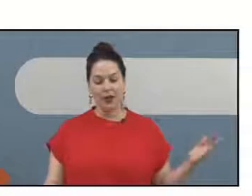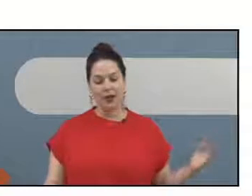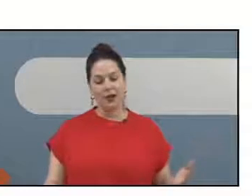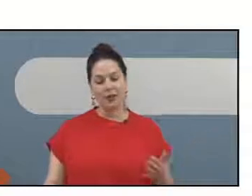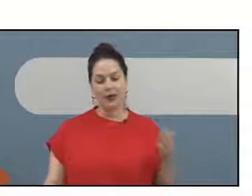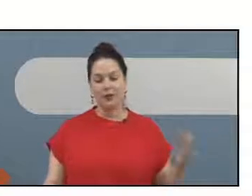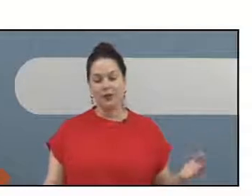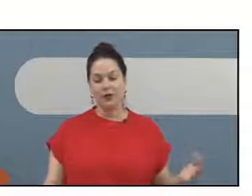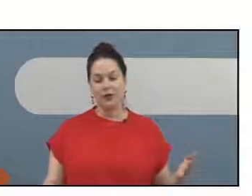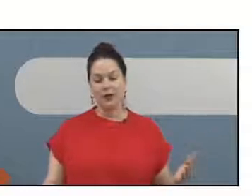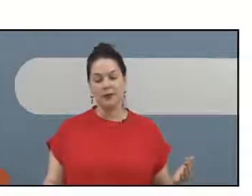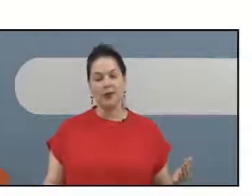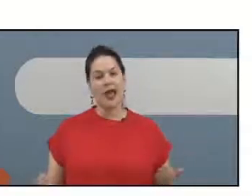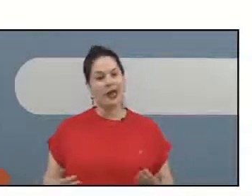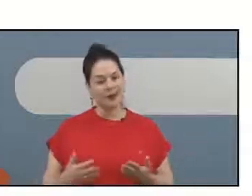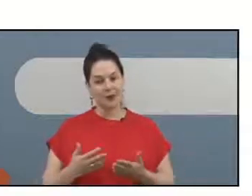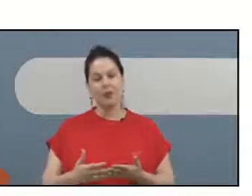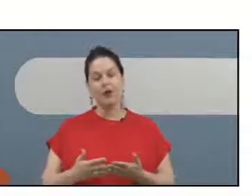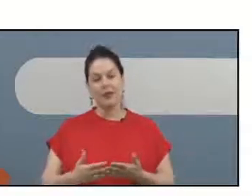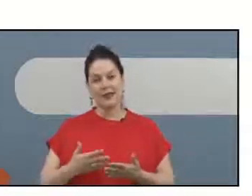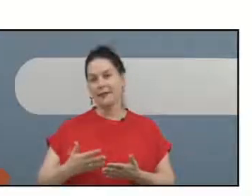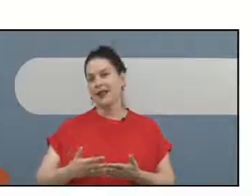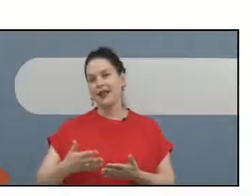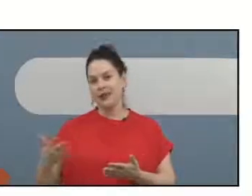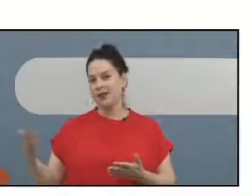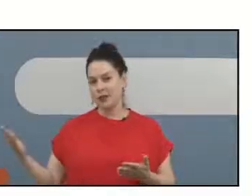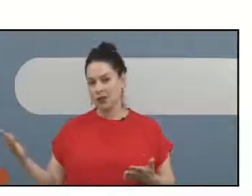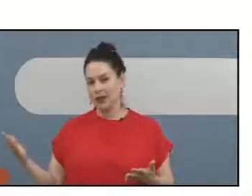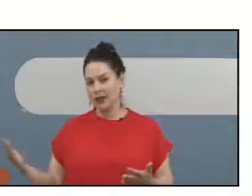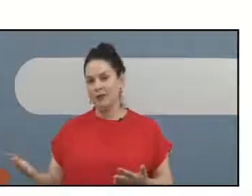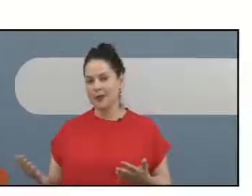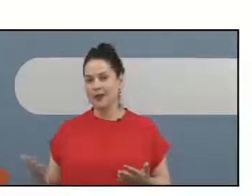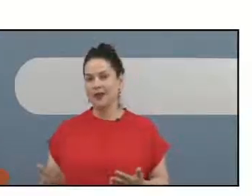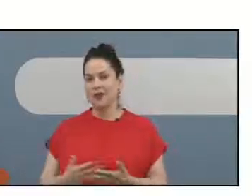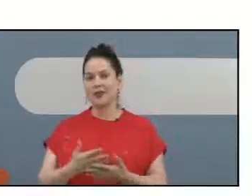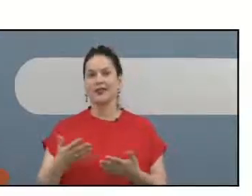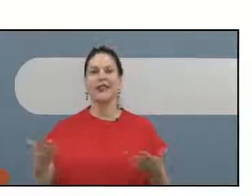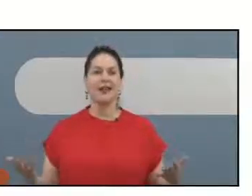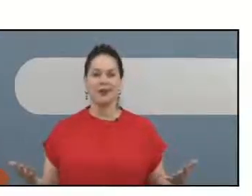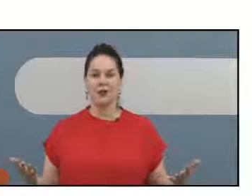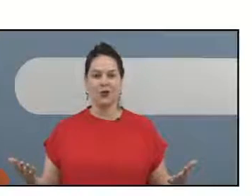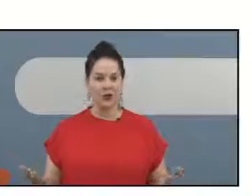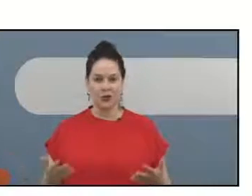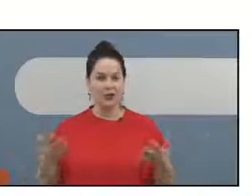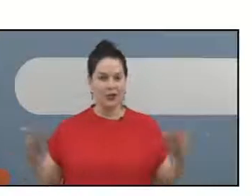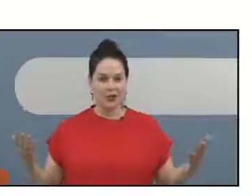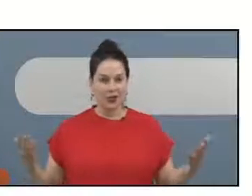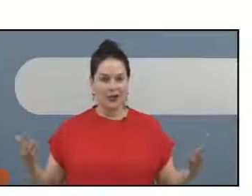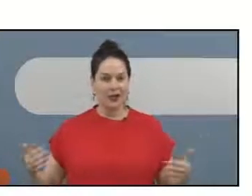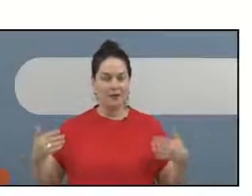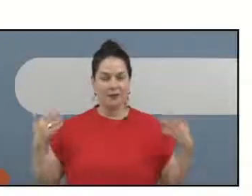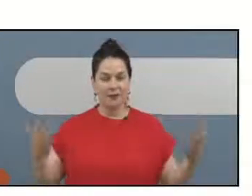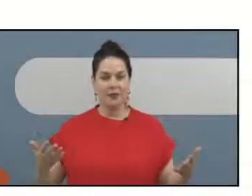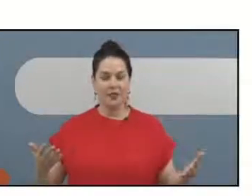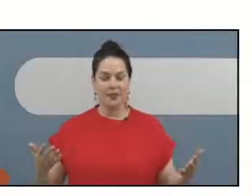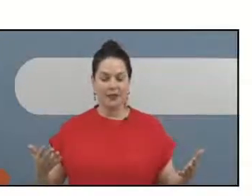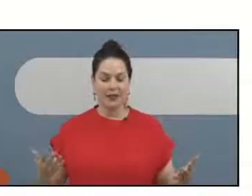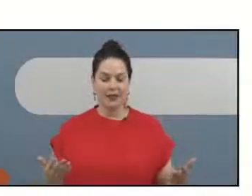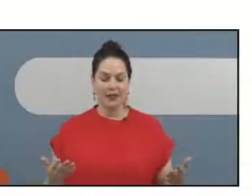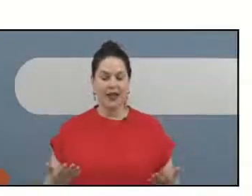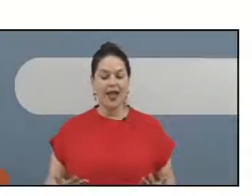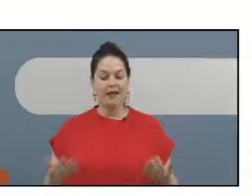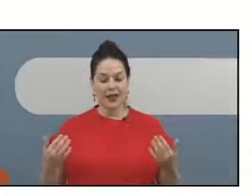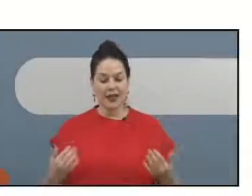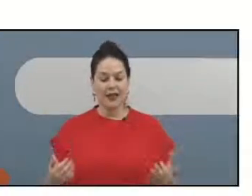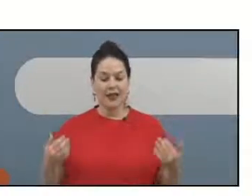רצינו להמריא לשמיים, להידמות לאלוהים, אז הסיפור מסמל את הסיכוי, כי באמת דדלוס הצליח לבנות משהו